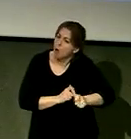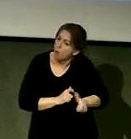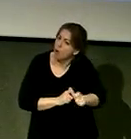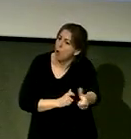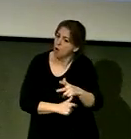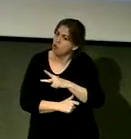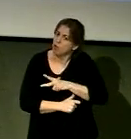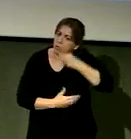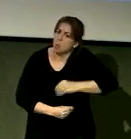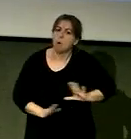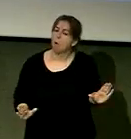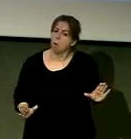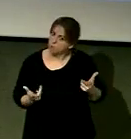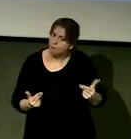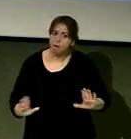Voilà.